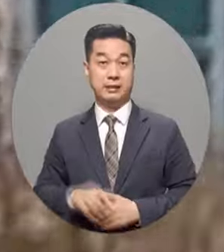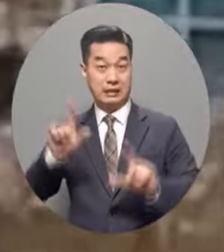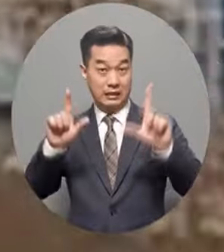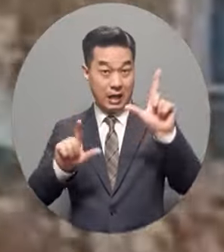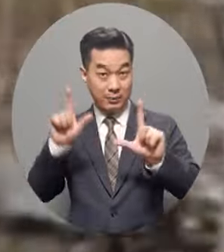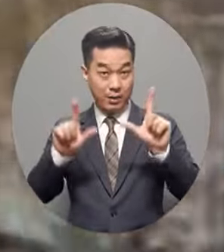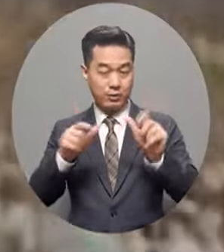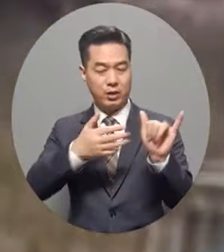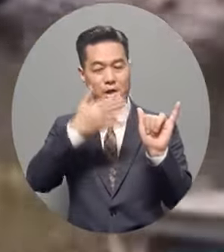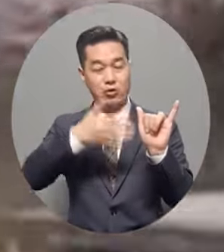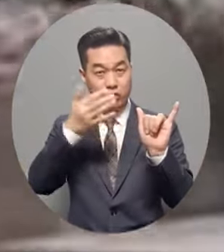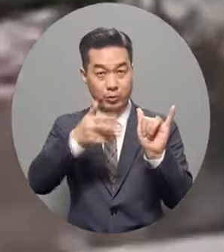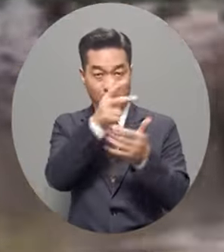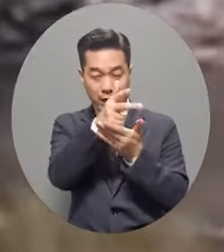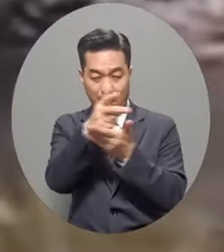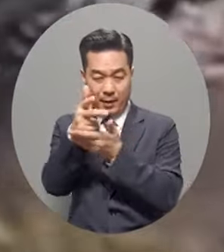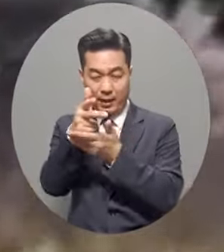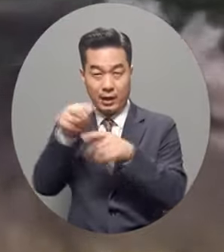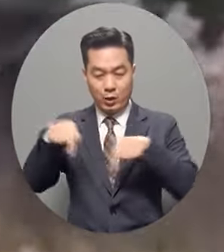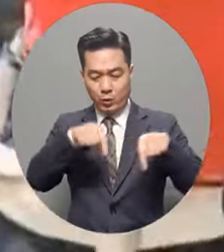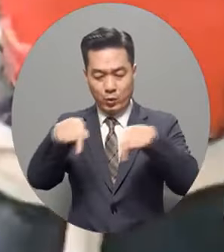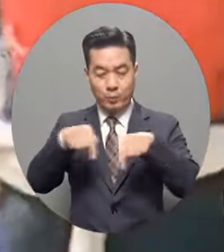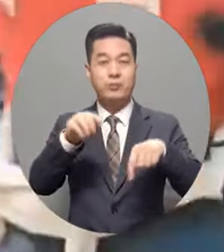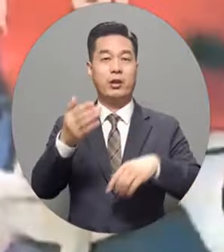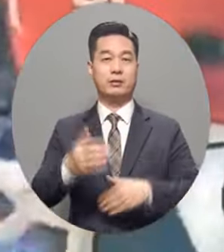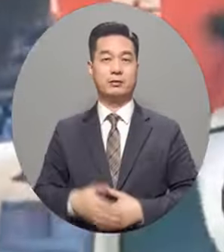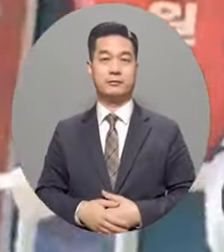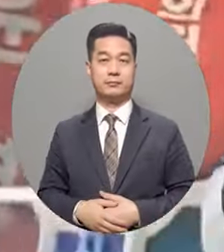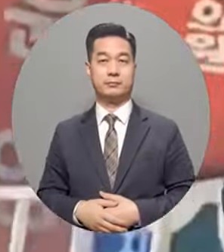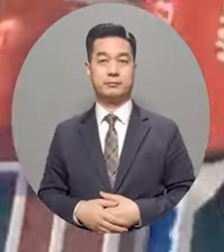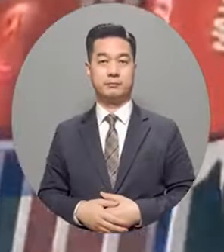한 유튜버의 카메라에 그대로 잡혔습니다.